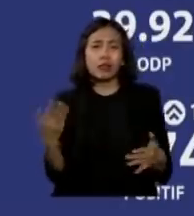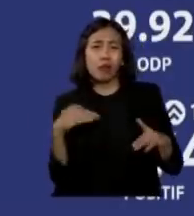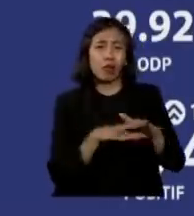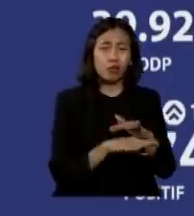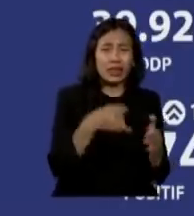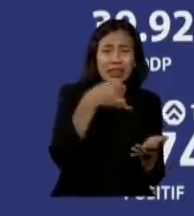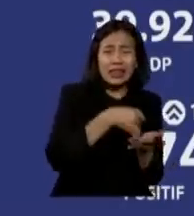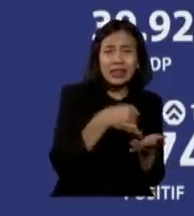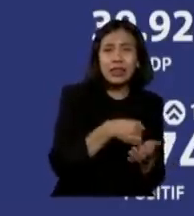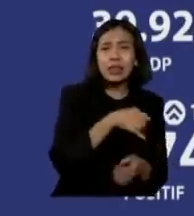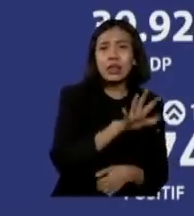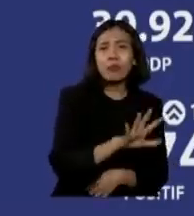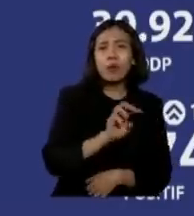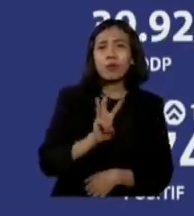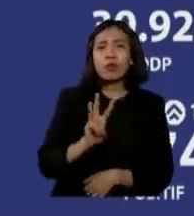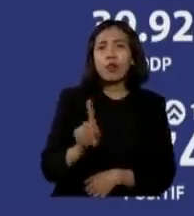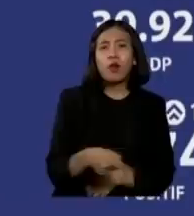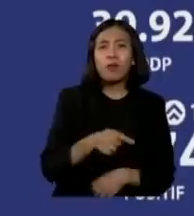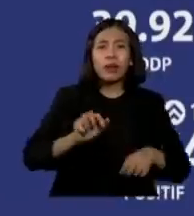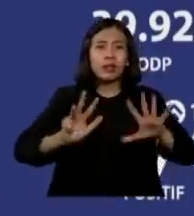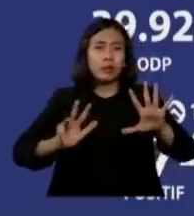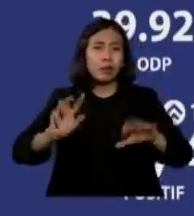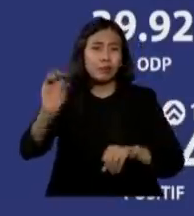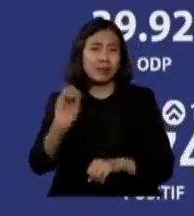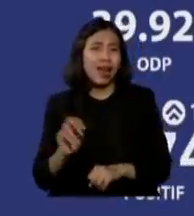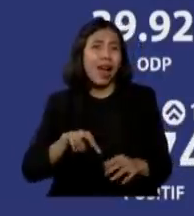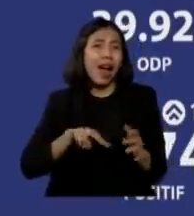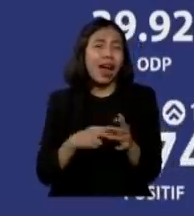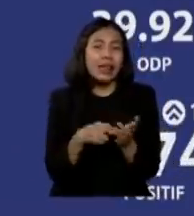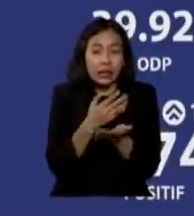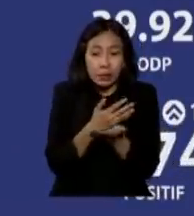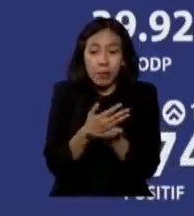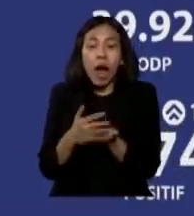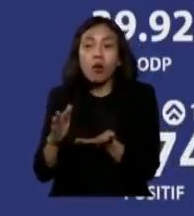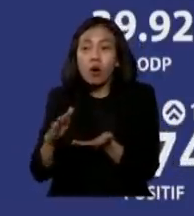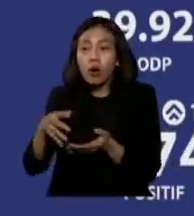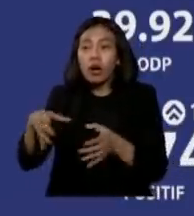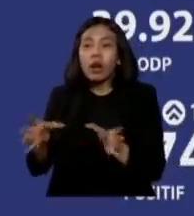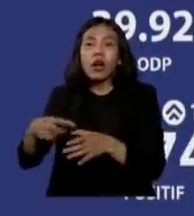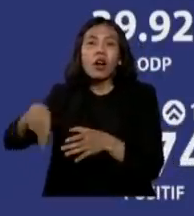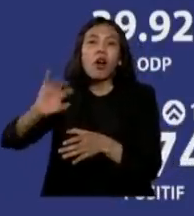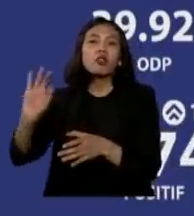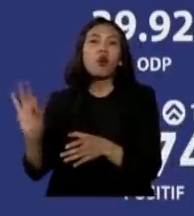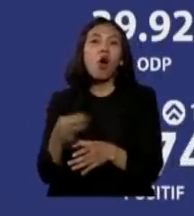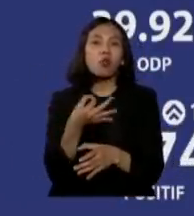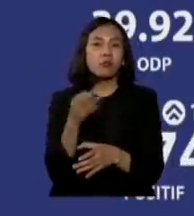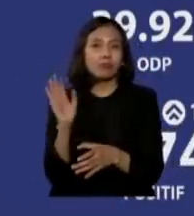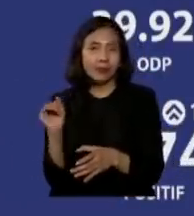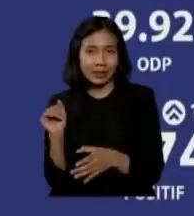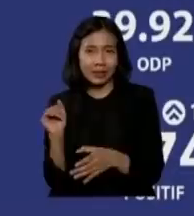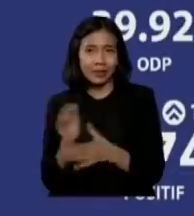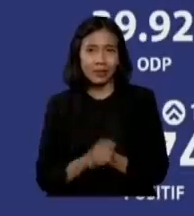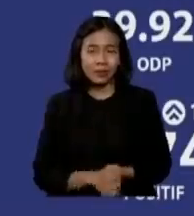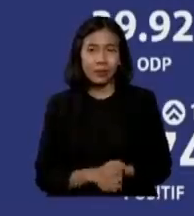53,3 09 persen artinya kurang lebih Masih Ada separuh yang belum terisi kalau kemudian kita lihat